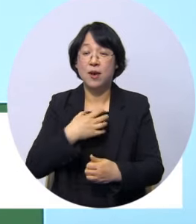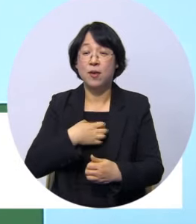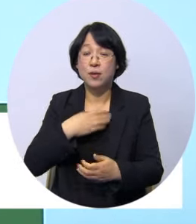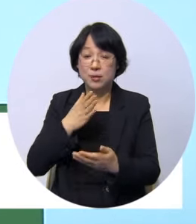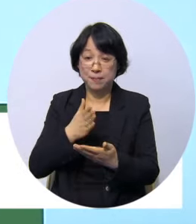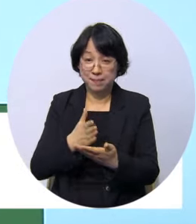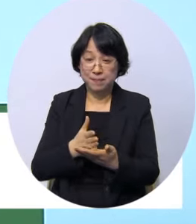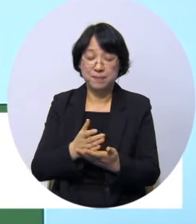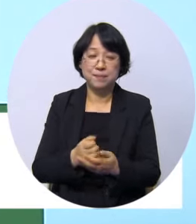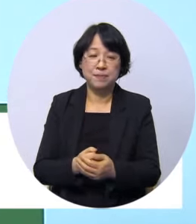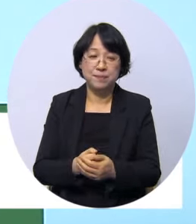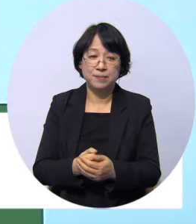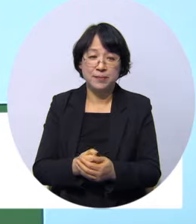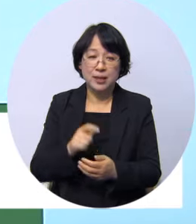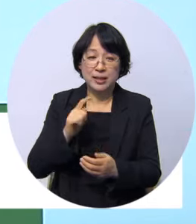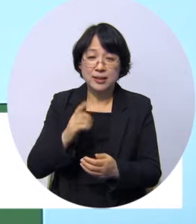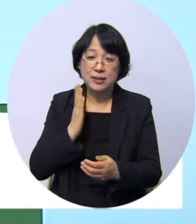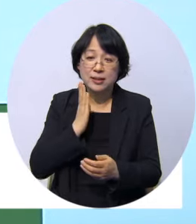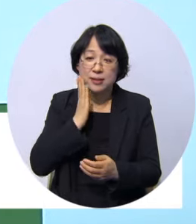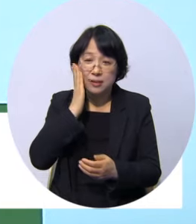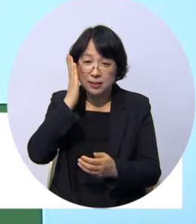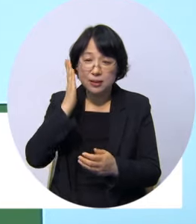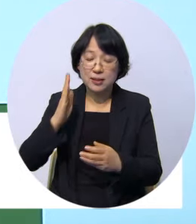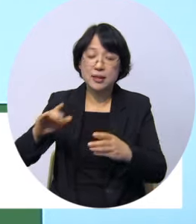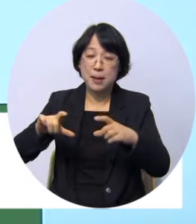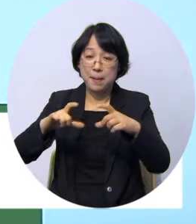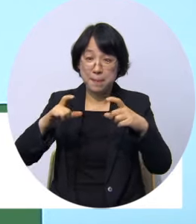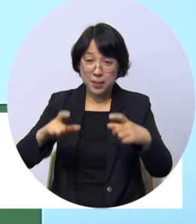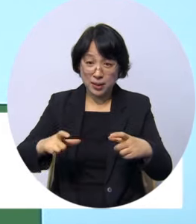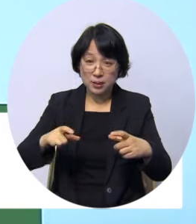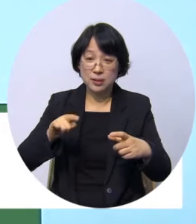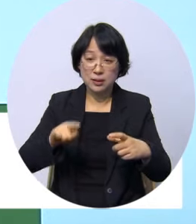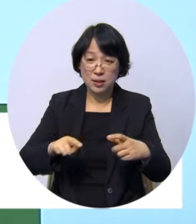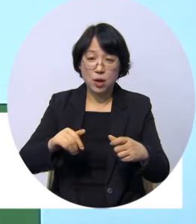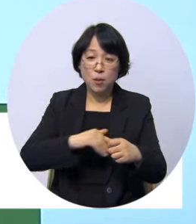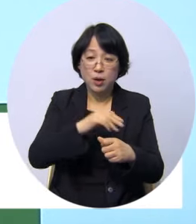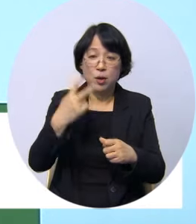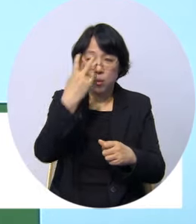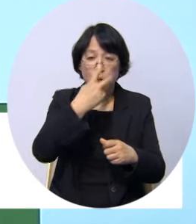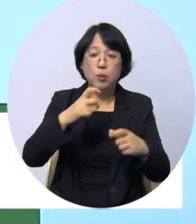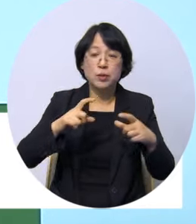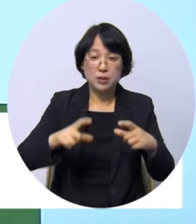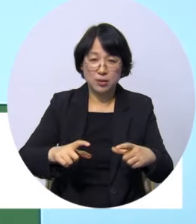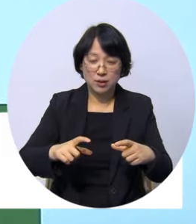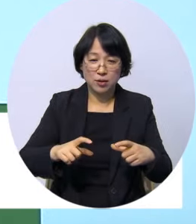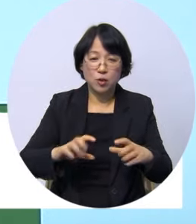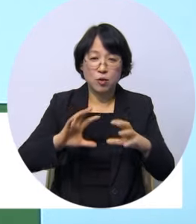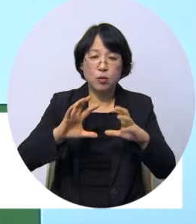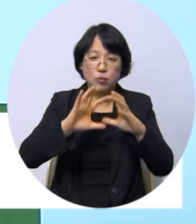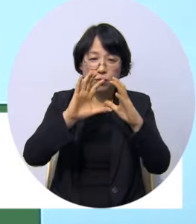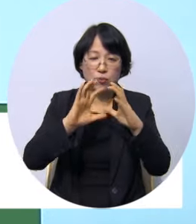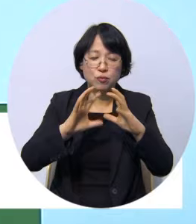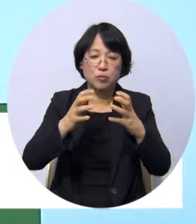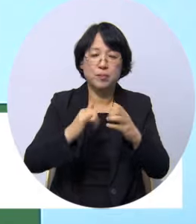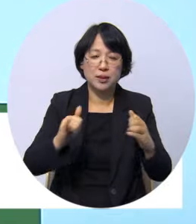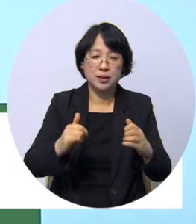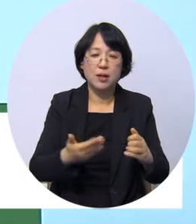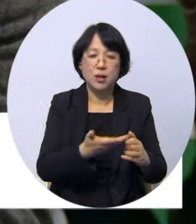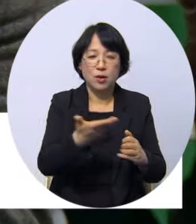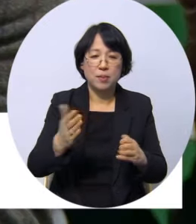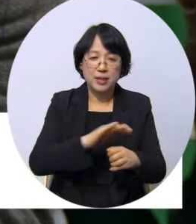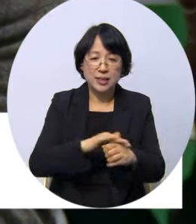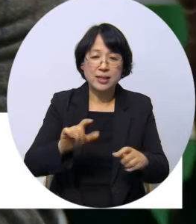걱정하지 마세요이 그린 벨트라는 것도 다 우리 국민들이 잘 살기 위해서 만들어